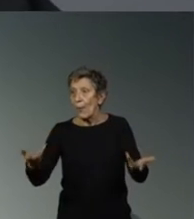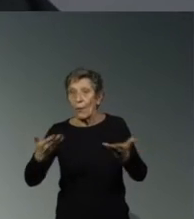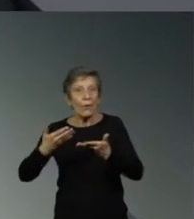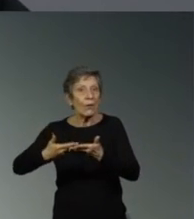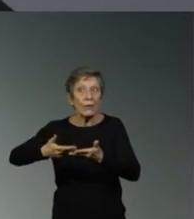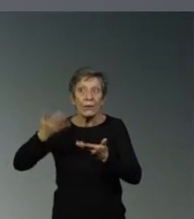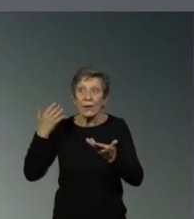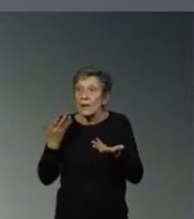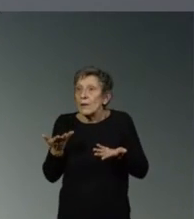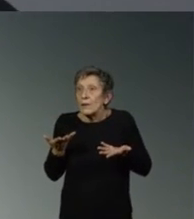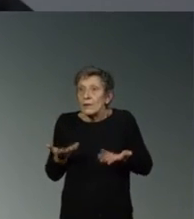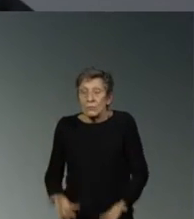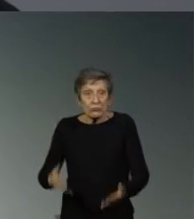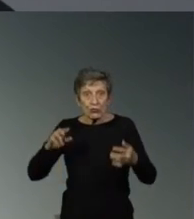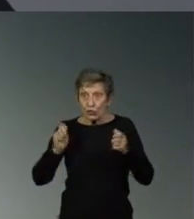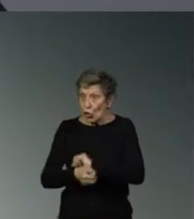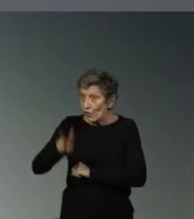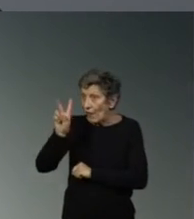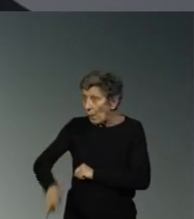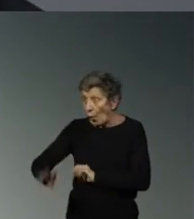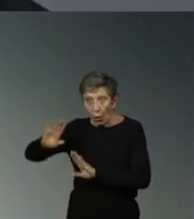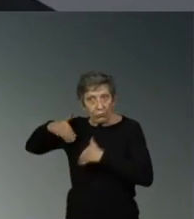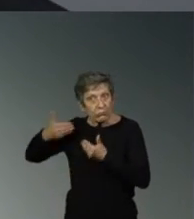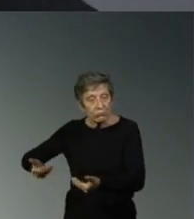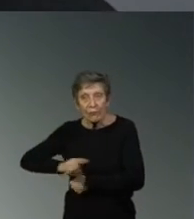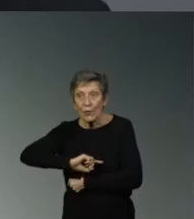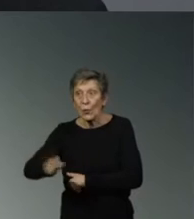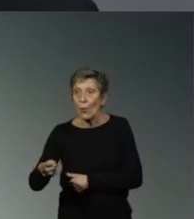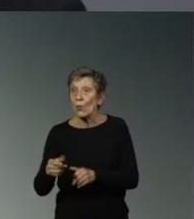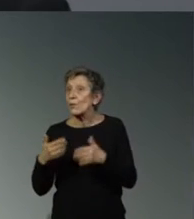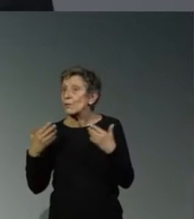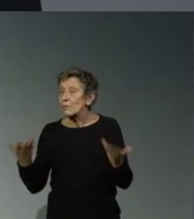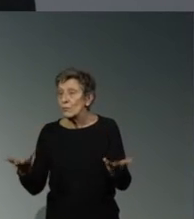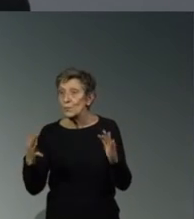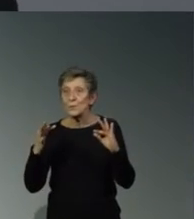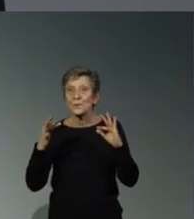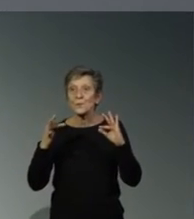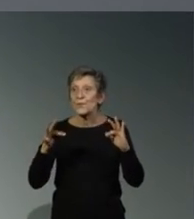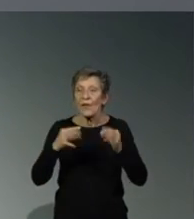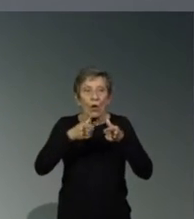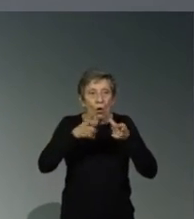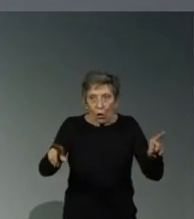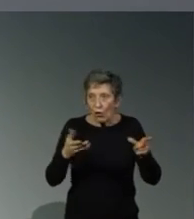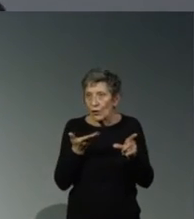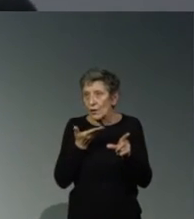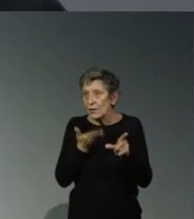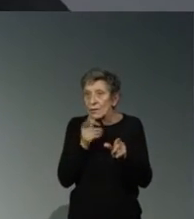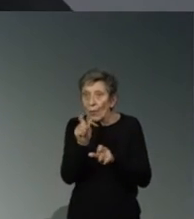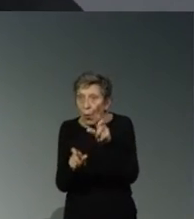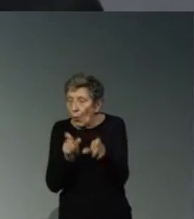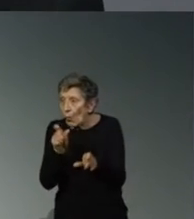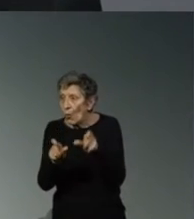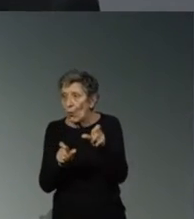ça ne l'a pas encore tant changé que ça. Est-ce que, pour aller sur la question de la langue et des mots, justement,